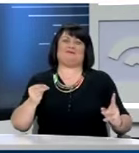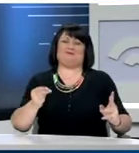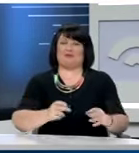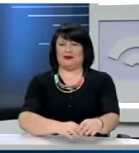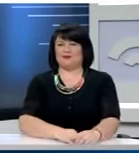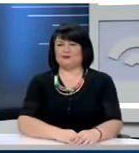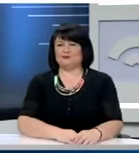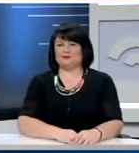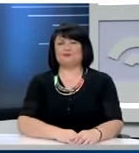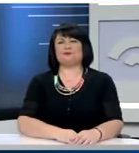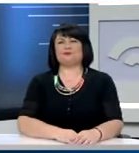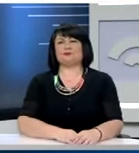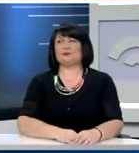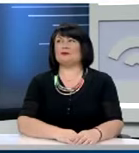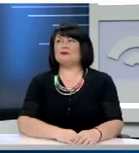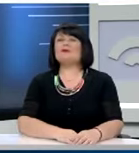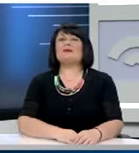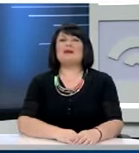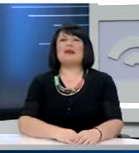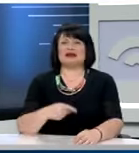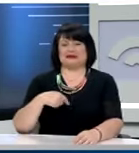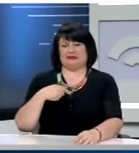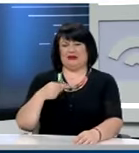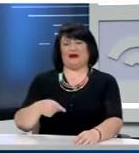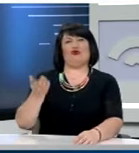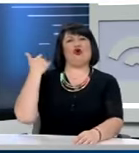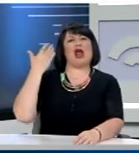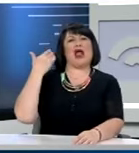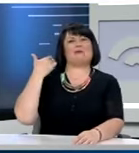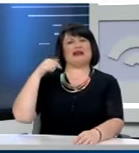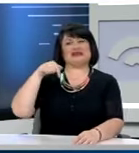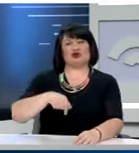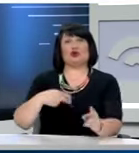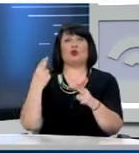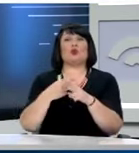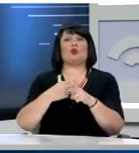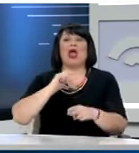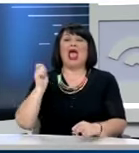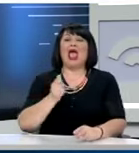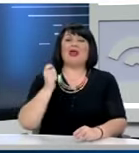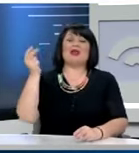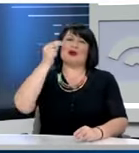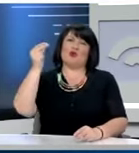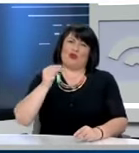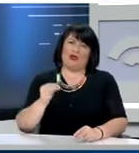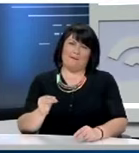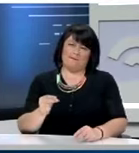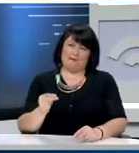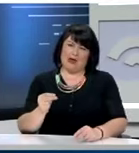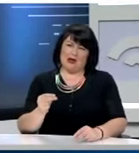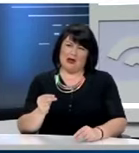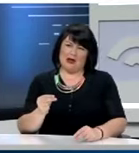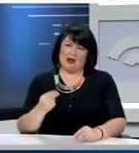μία έννοια λοιπόν, η στάση μας εκείνες τις μέρες σε ένα κρίσιμο εθνικό θέμα είχε